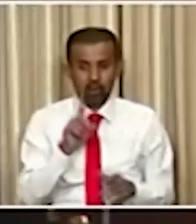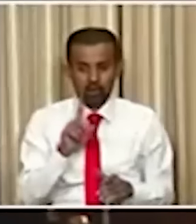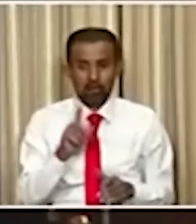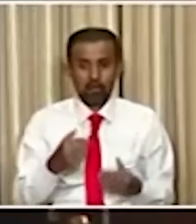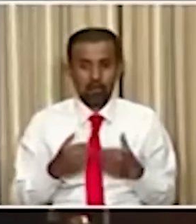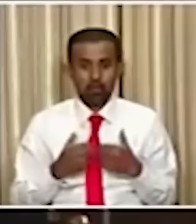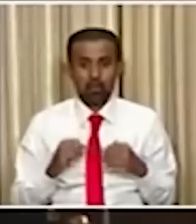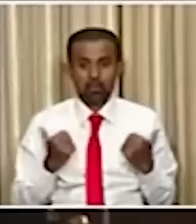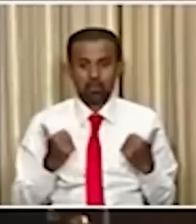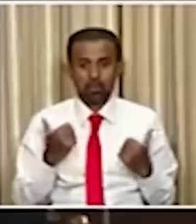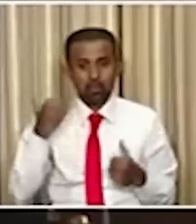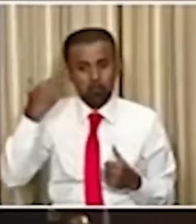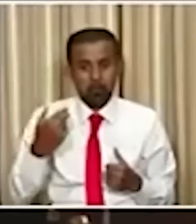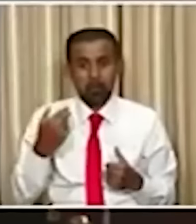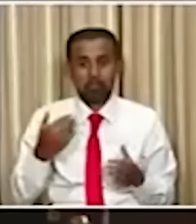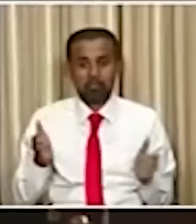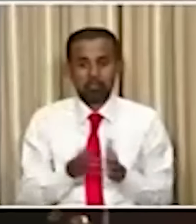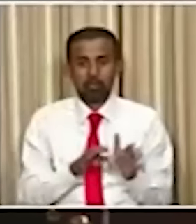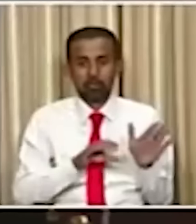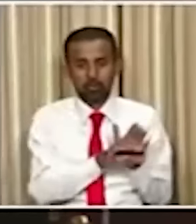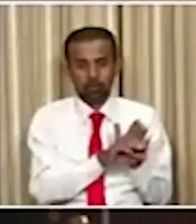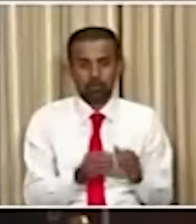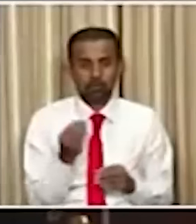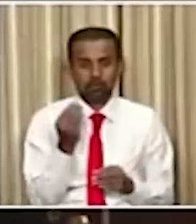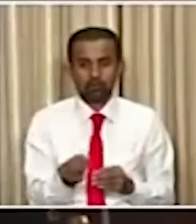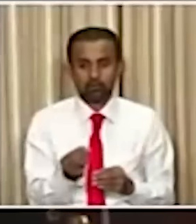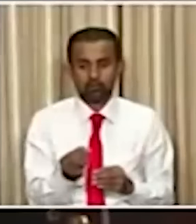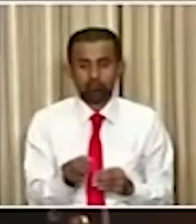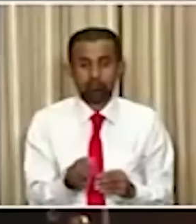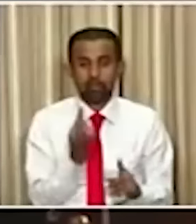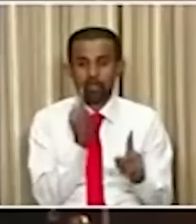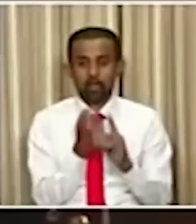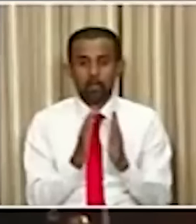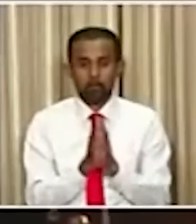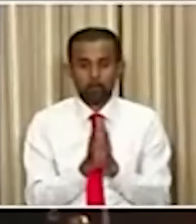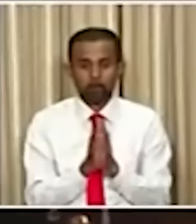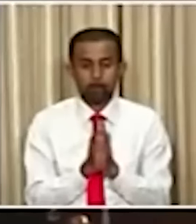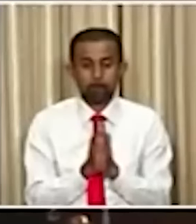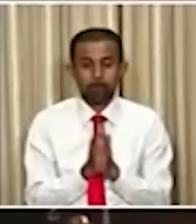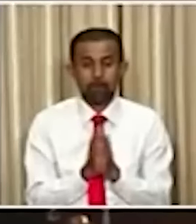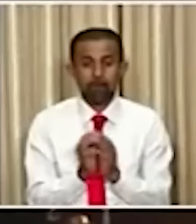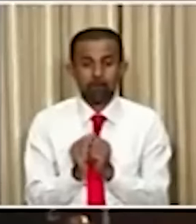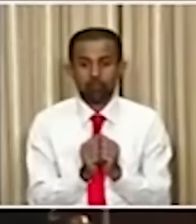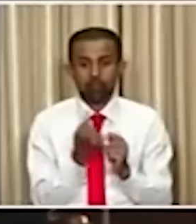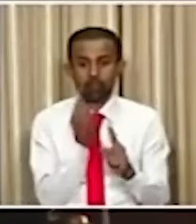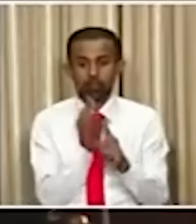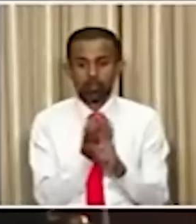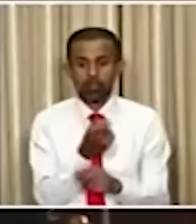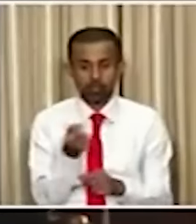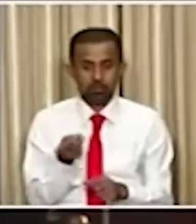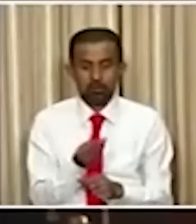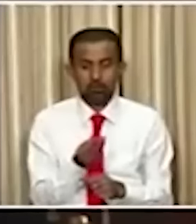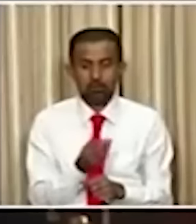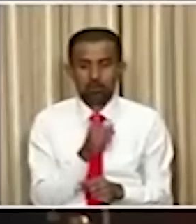අපේ ජීවිතත් මරණයත් එක තමයි කැසිනෝ දාන්නේ මේ දලදා වහන්සේ ඉන්න වැඩ වාසය කරන නුවරකට. ඒ නිසා අපි